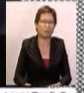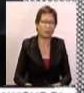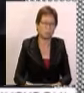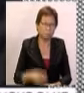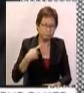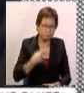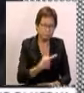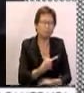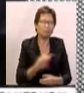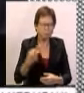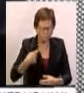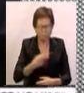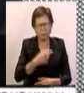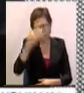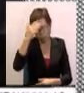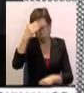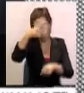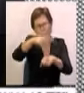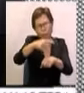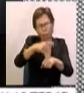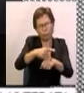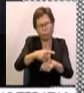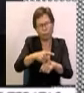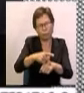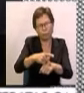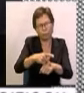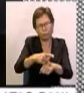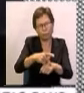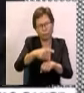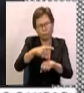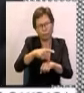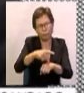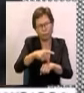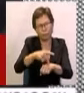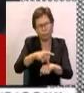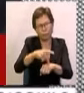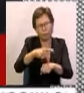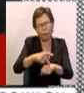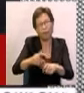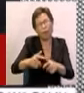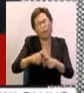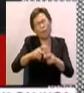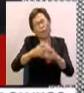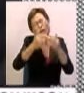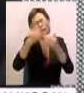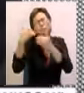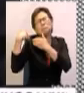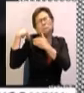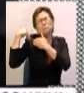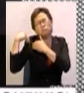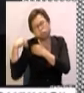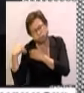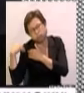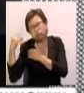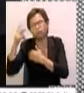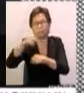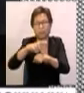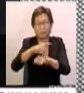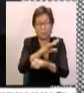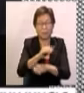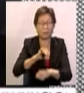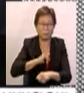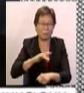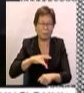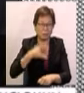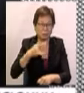Sebagaimana yang kita juga sedia maklum bahawa Filipina letak 56 spot. This is a very big responsibility. Dan saya rasa